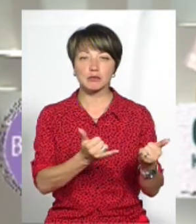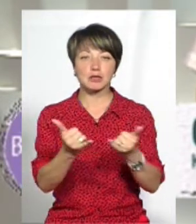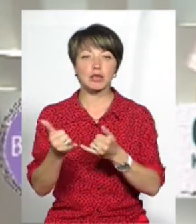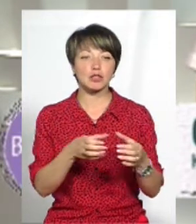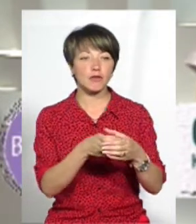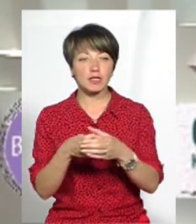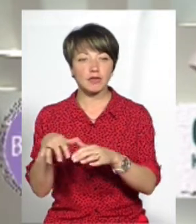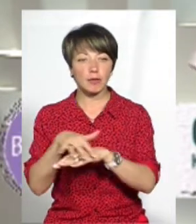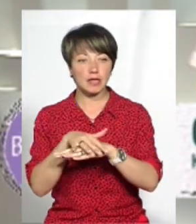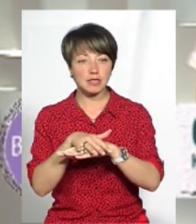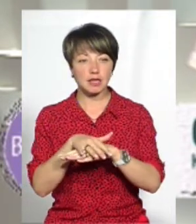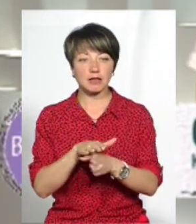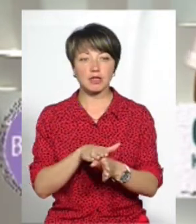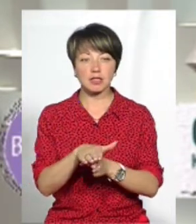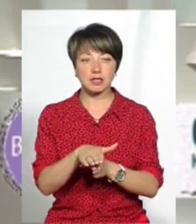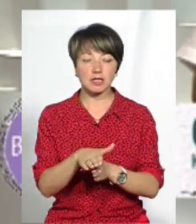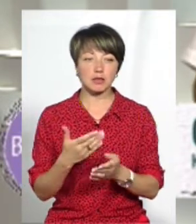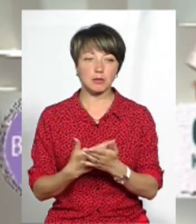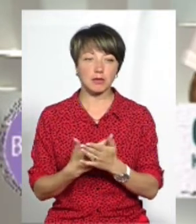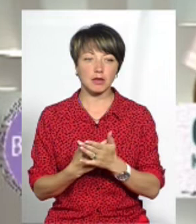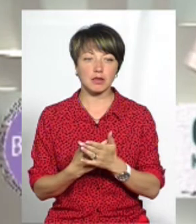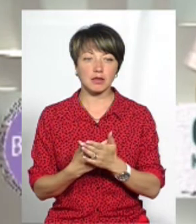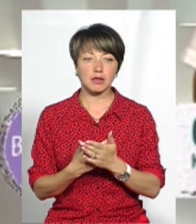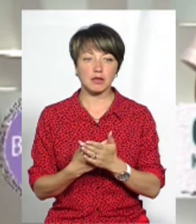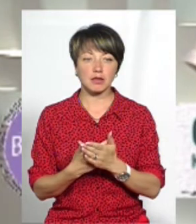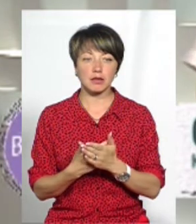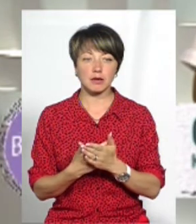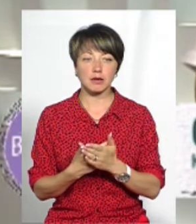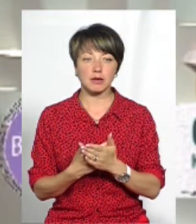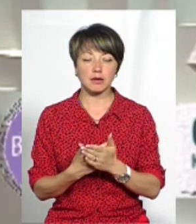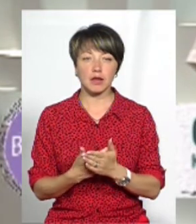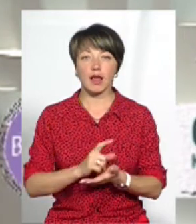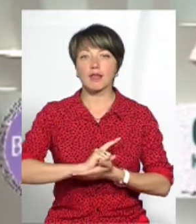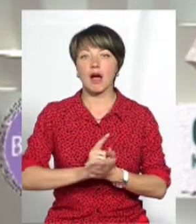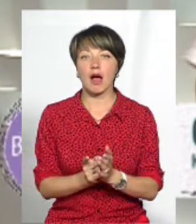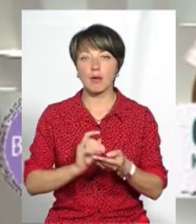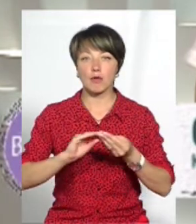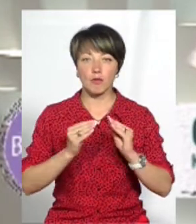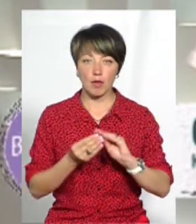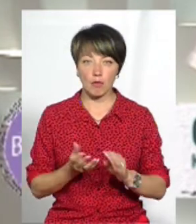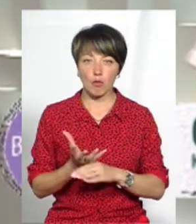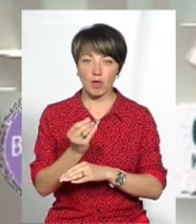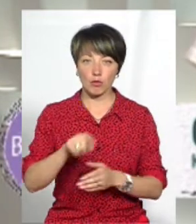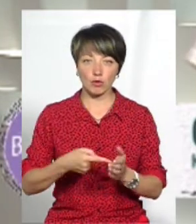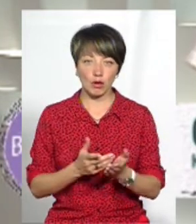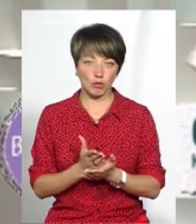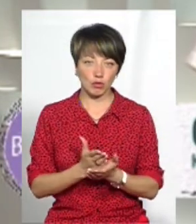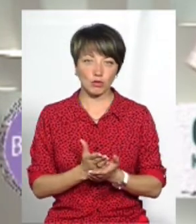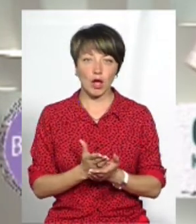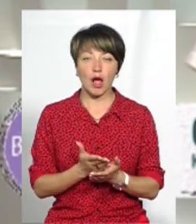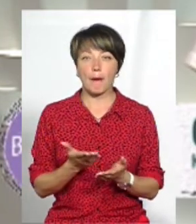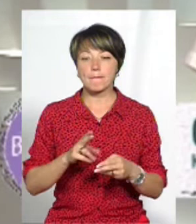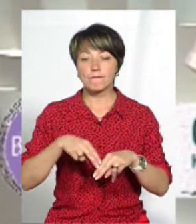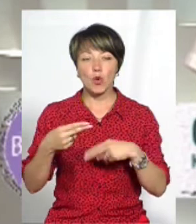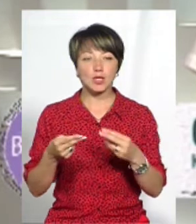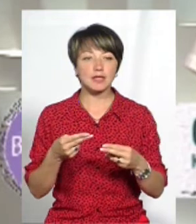верствам населення в реалізації, ну, власне кажучи, безпосередньо нагальних потреб по оплаті за комунальні послуги.